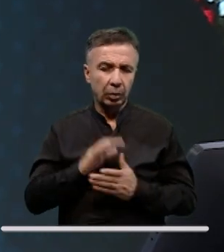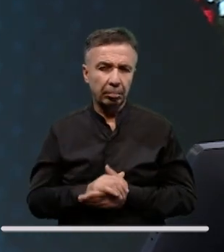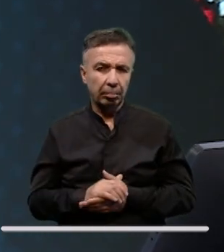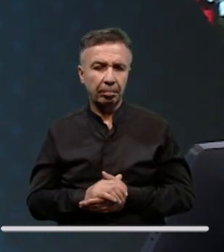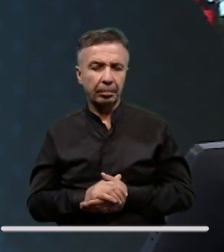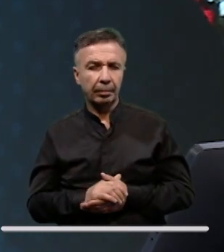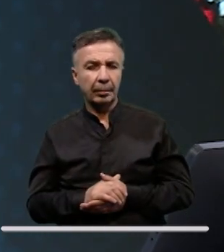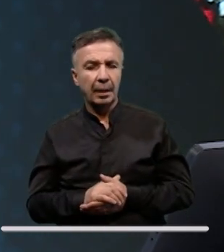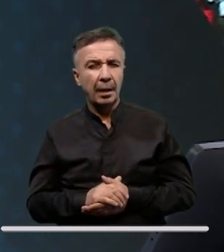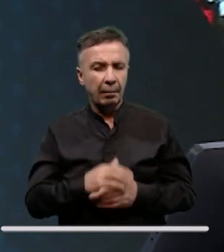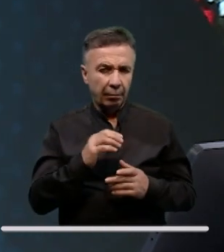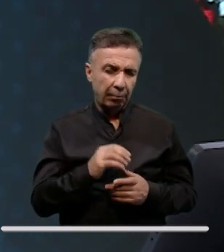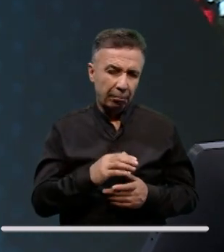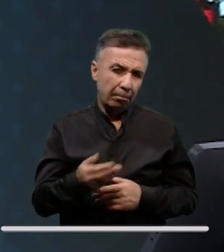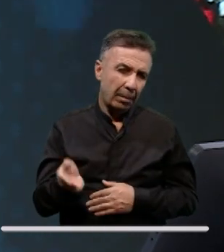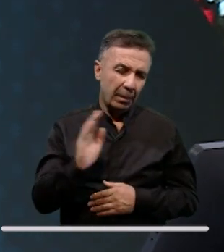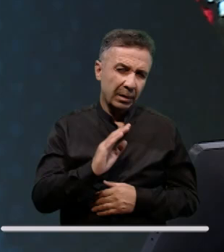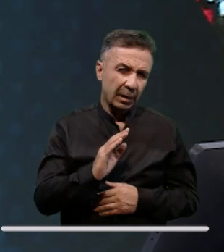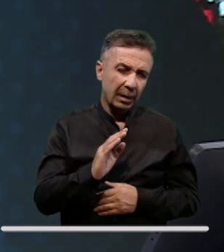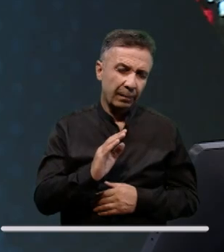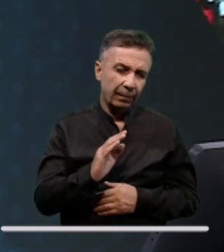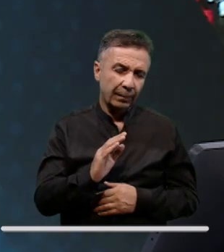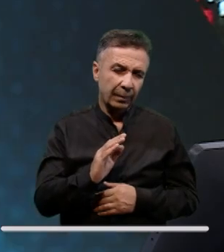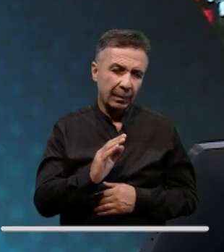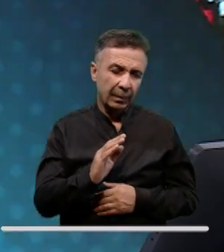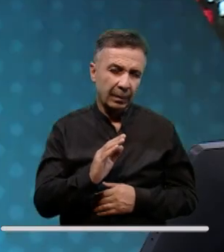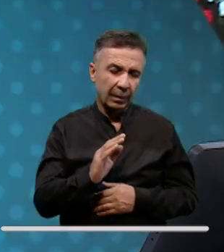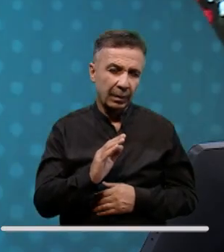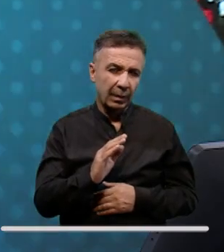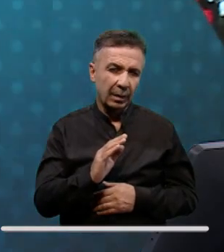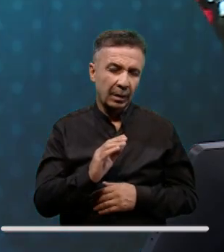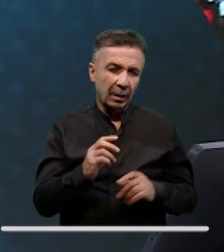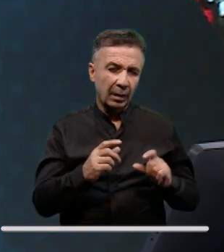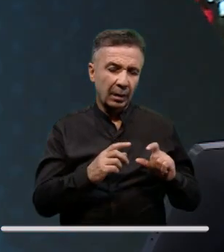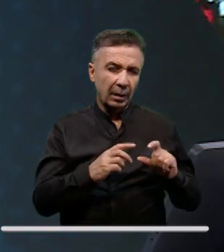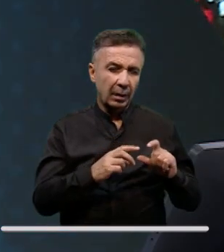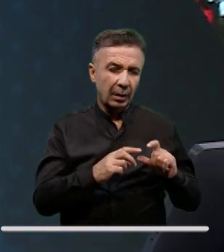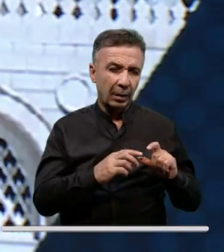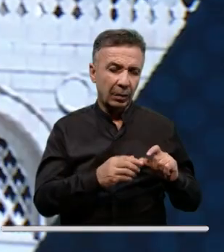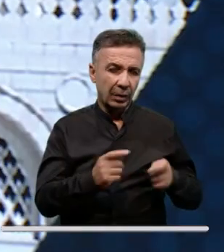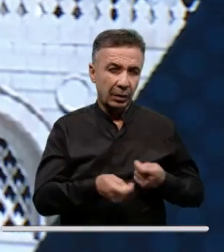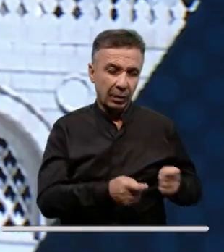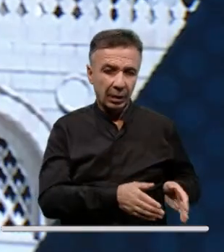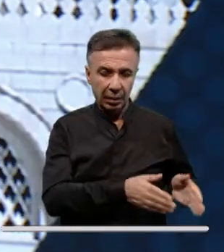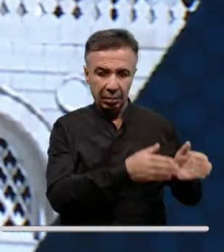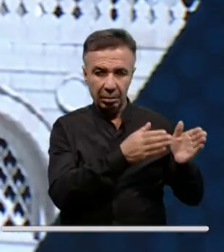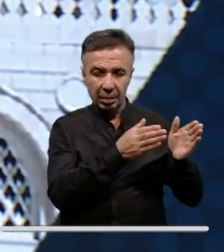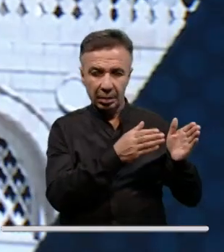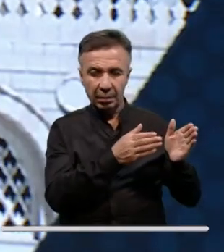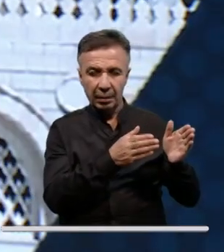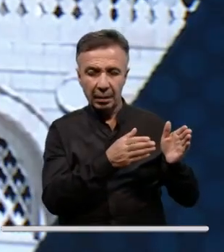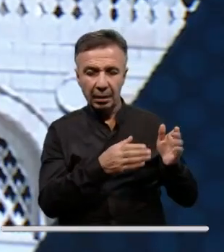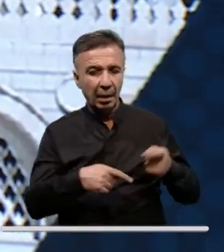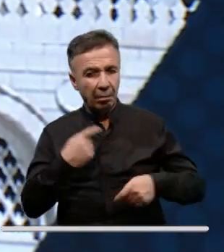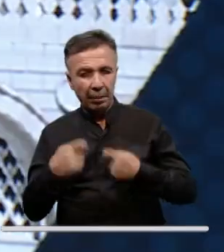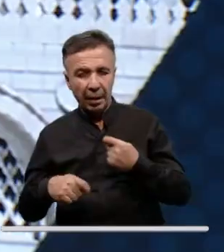X1 inşaat firması böyle bir ilana çıkmış ama anlaşma noktasında tekrar bizi eee konvensiyonel bir bankaya